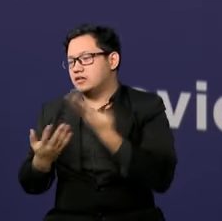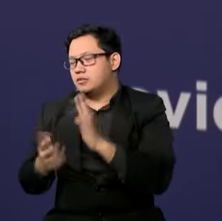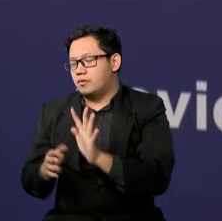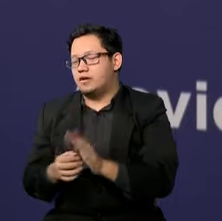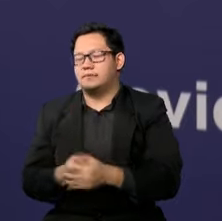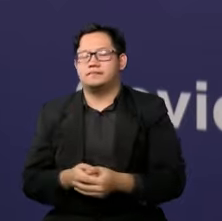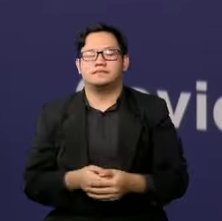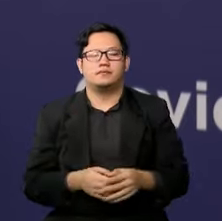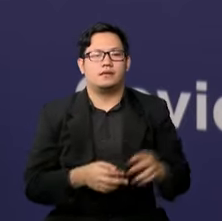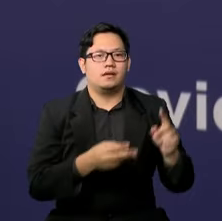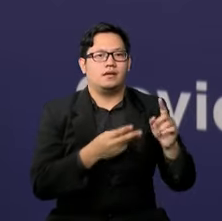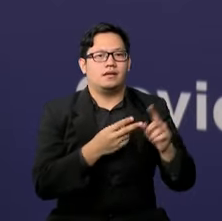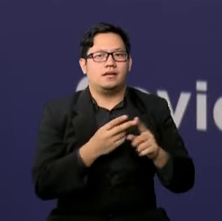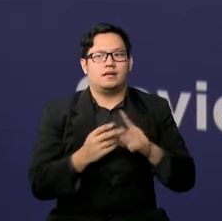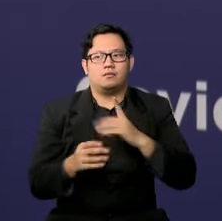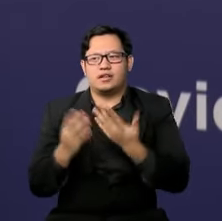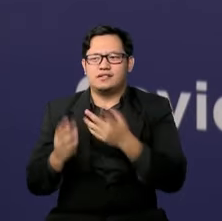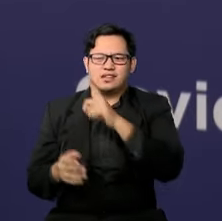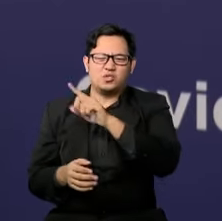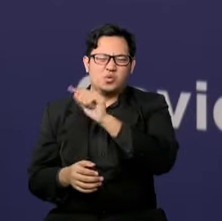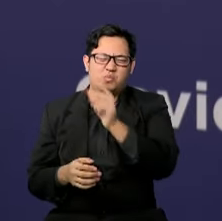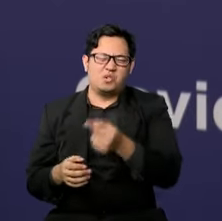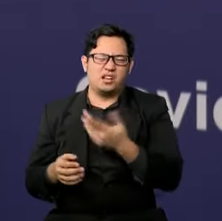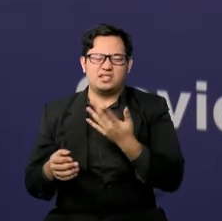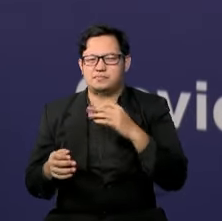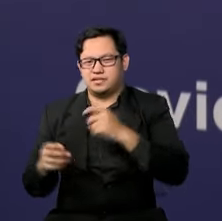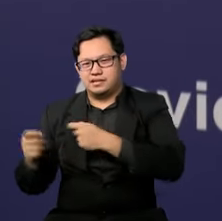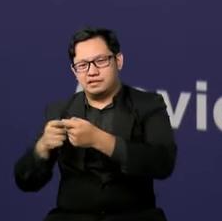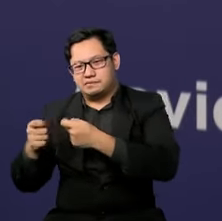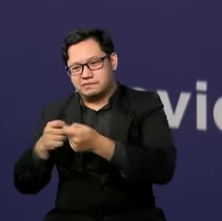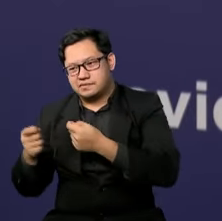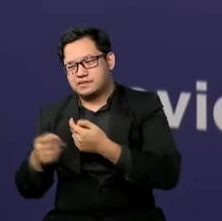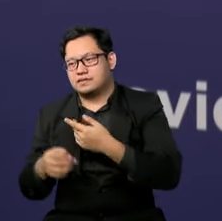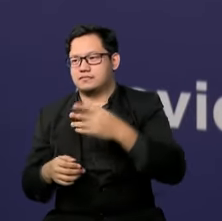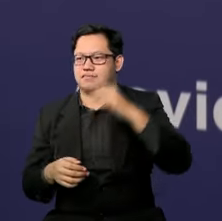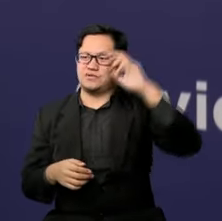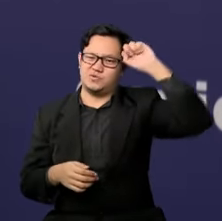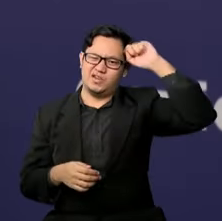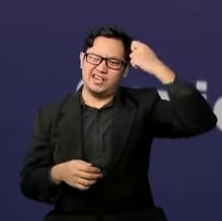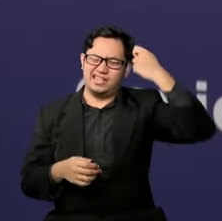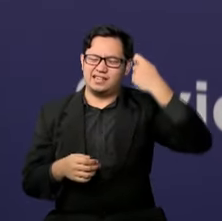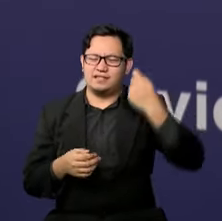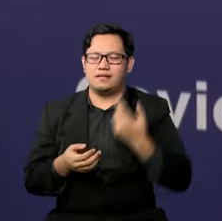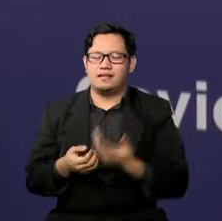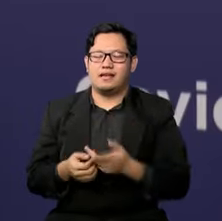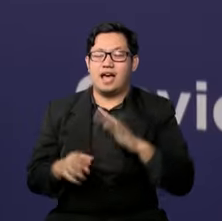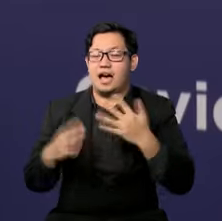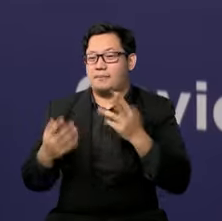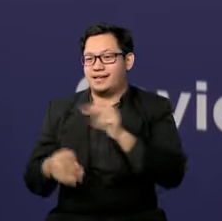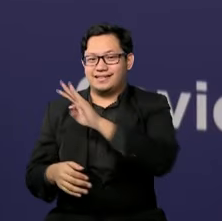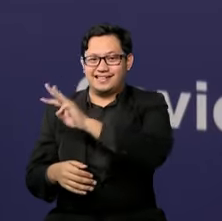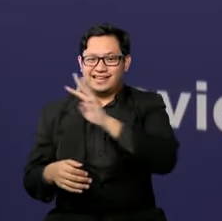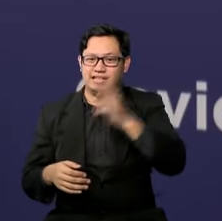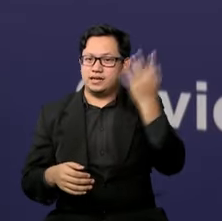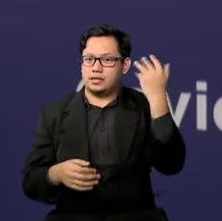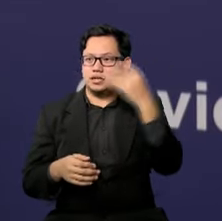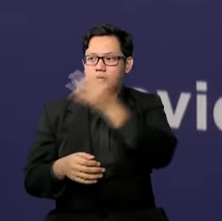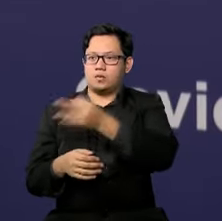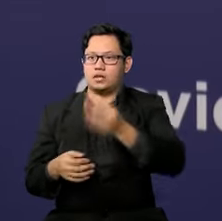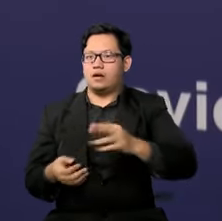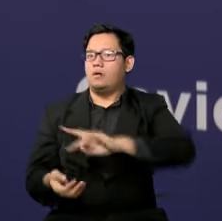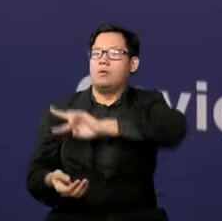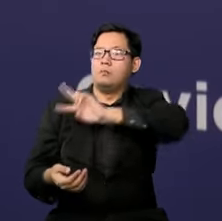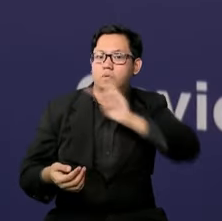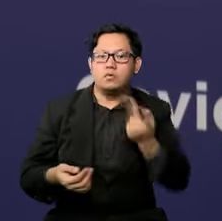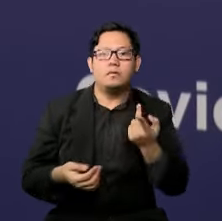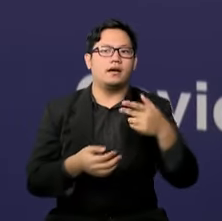kasus dalam waktu satu bulan ya gak sulit ya Dan kemarin kita juga lihat berarti dari 33 itu juga ada yang berubah ternyata Mbak Evi dari yang